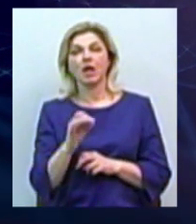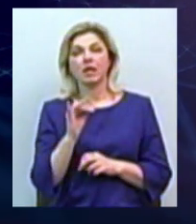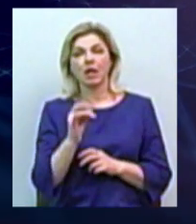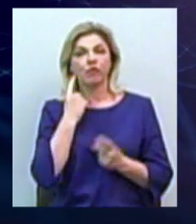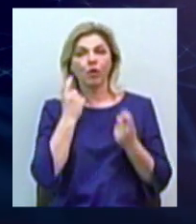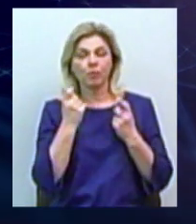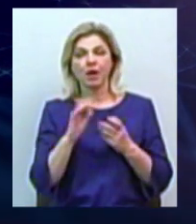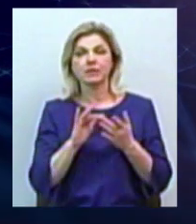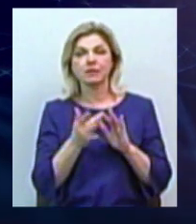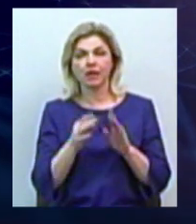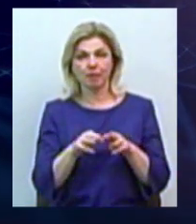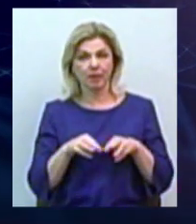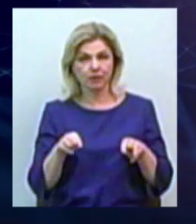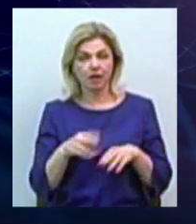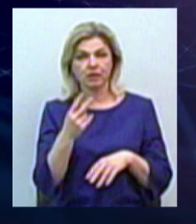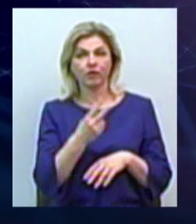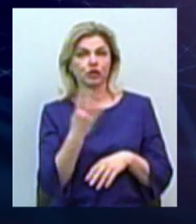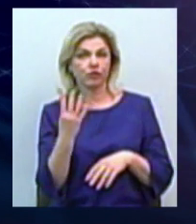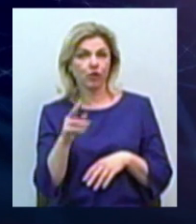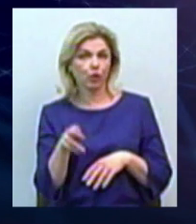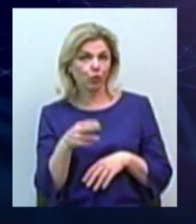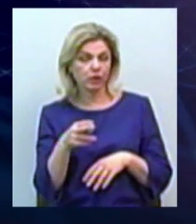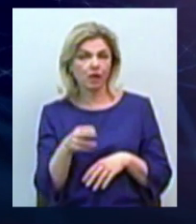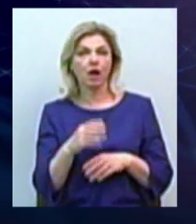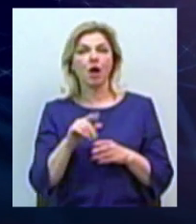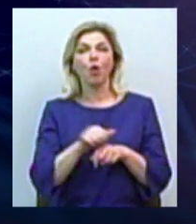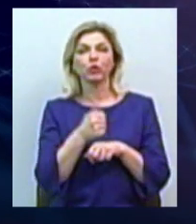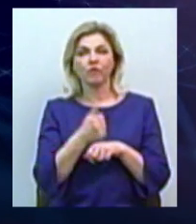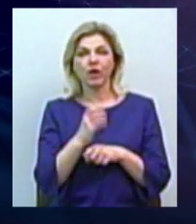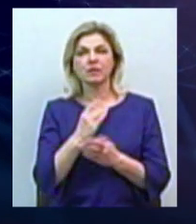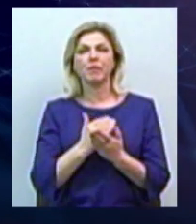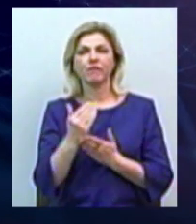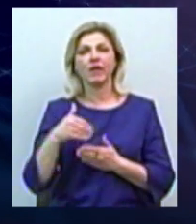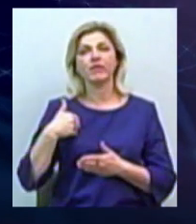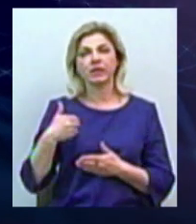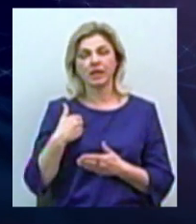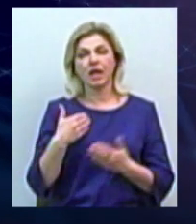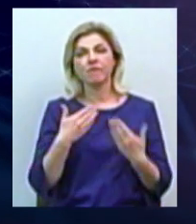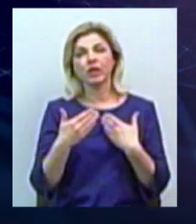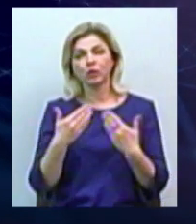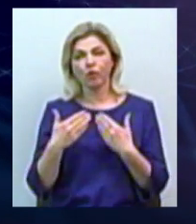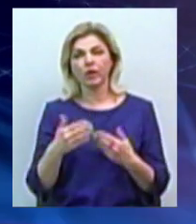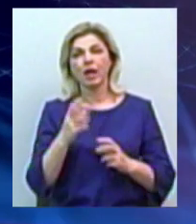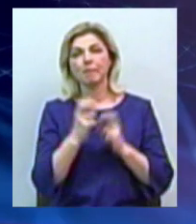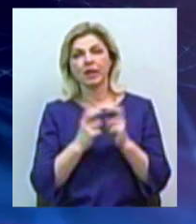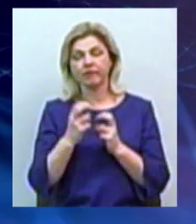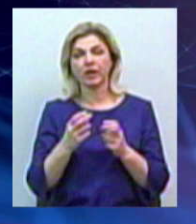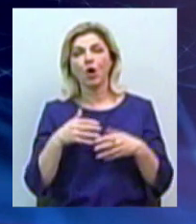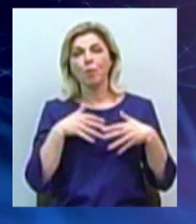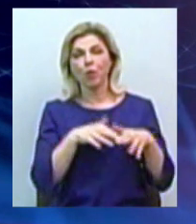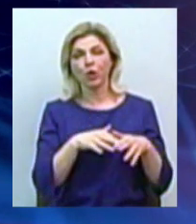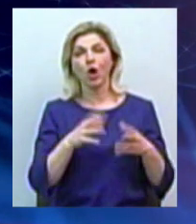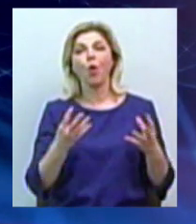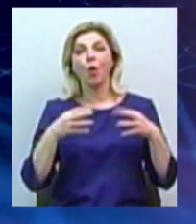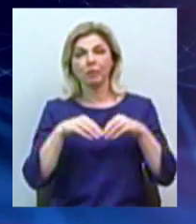сайту міністерства. 24 грудня голова робочої групи з підвищення ефективності взаємовідносин підприємства морегосподарського комплексу з